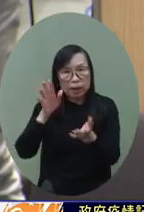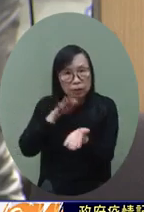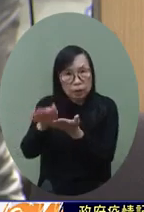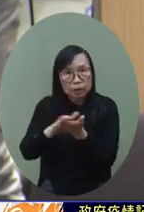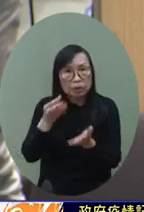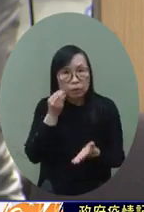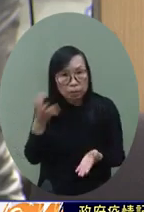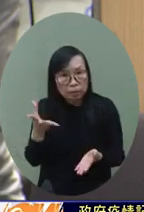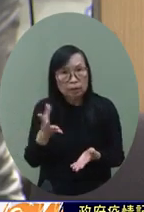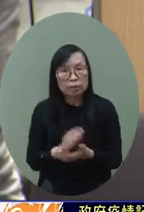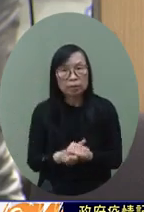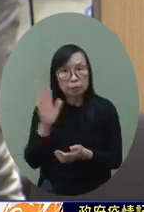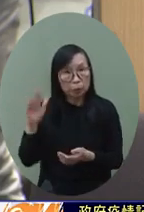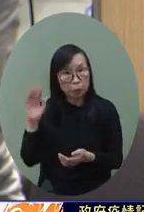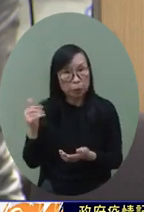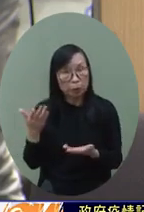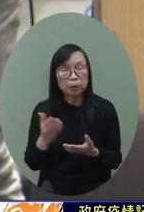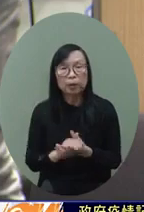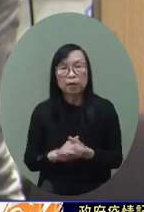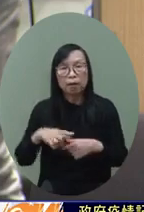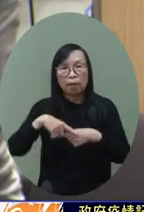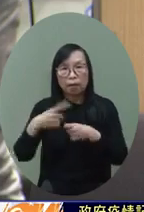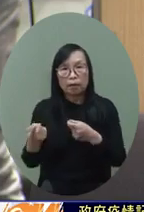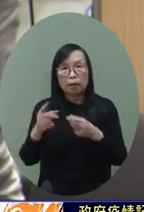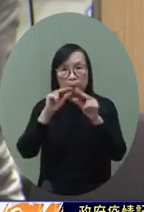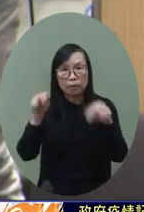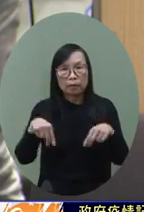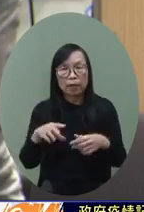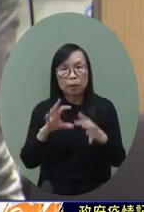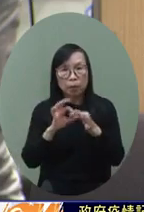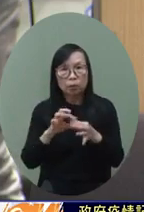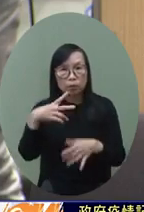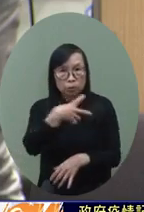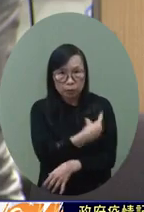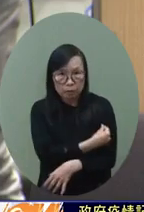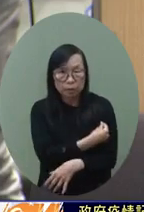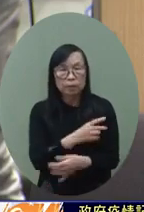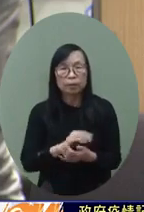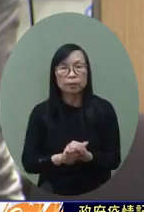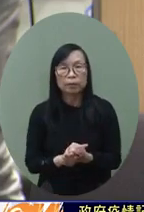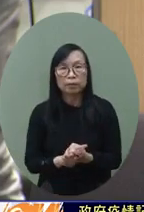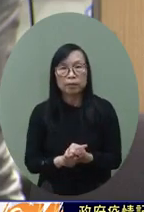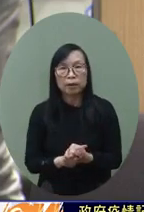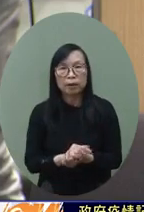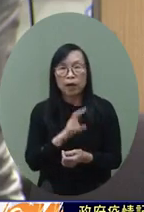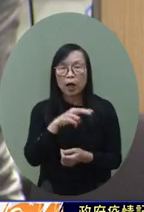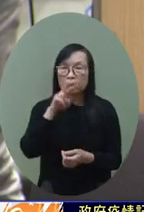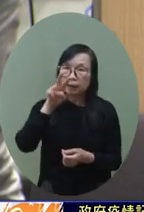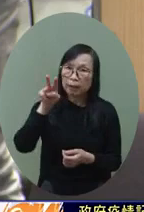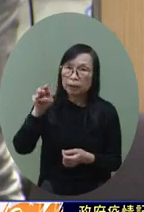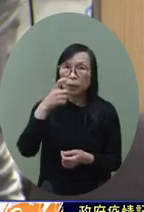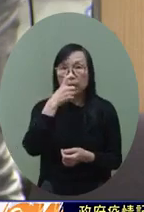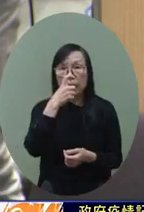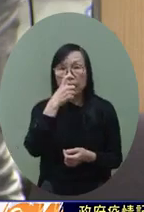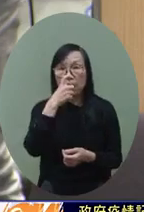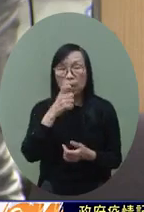免咁樣啦？咁另一個問題都係想問翻關於疫苗一樣嘢嘅，就其實都見到就係英國方